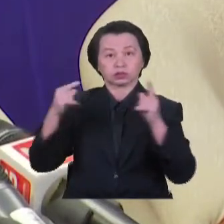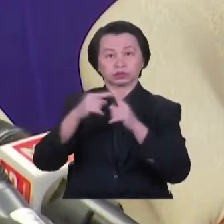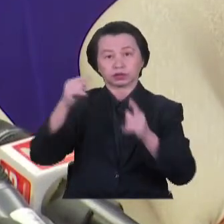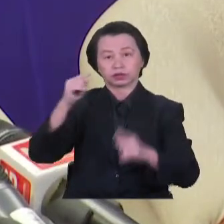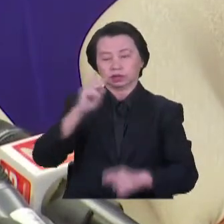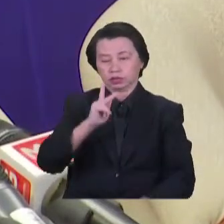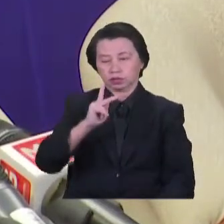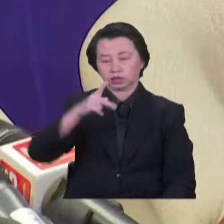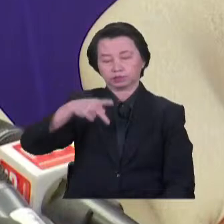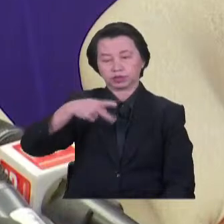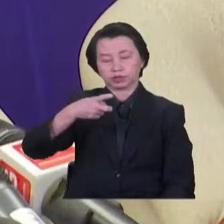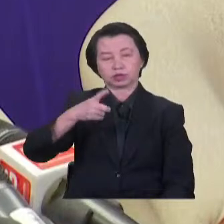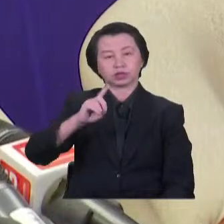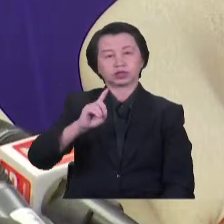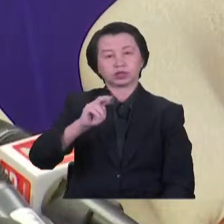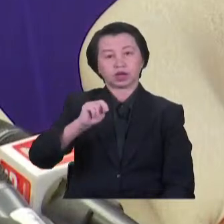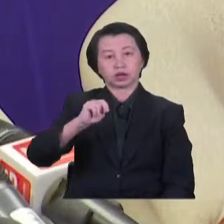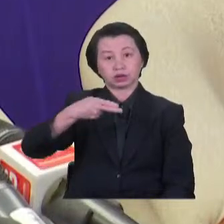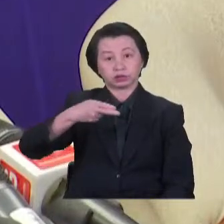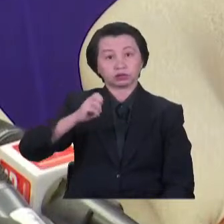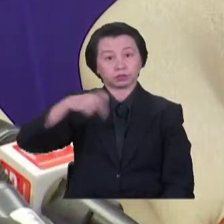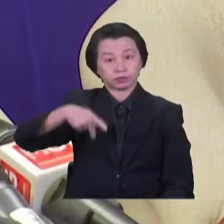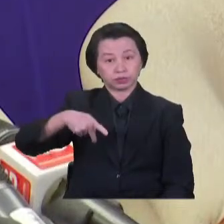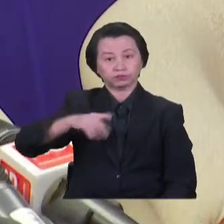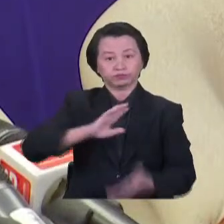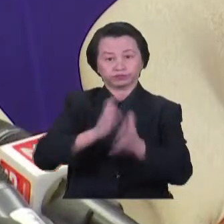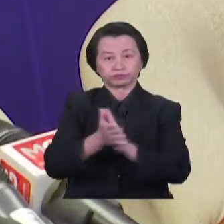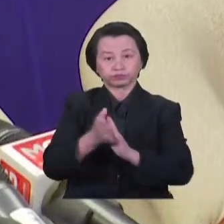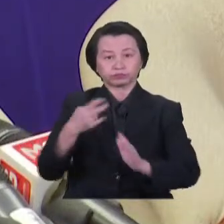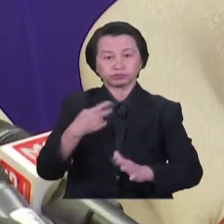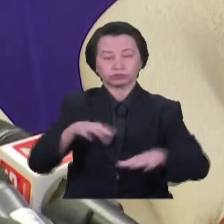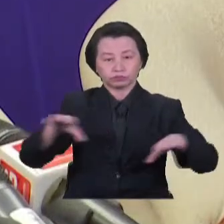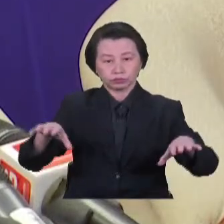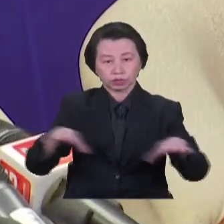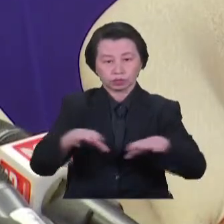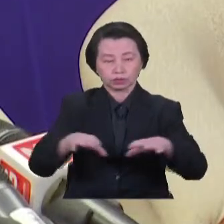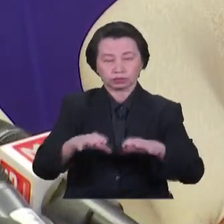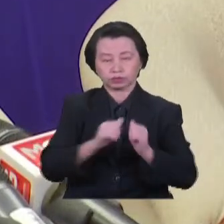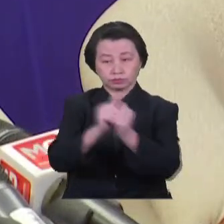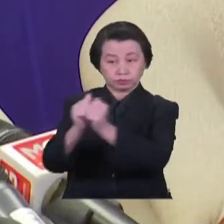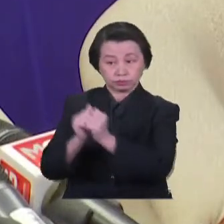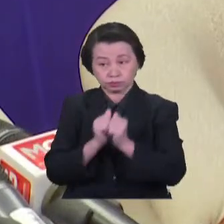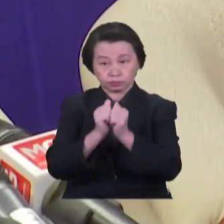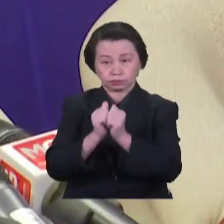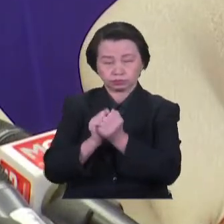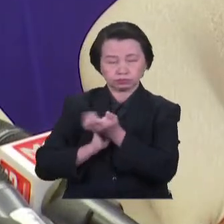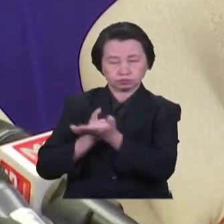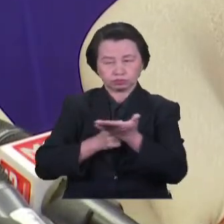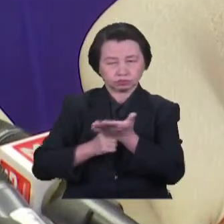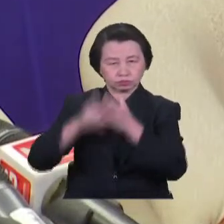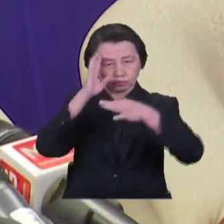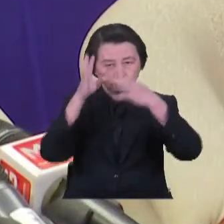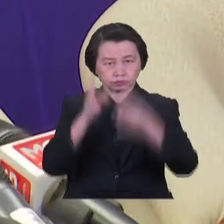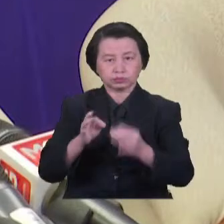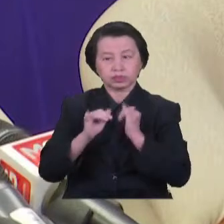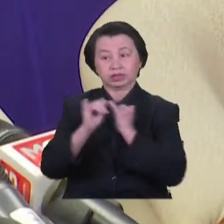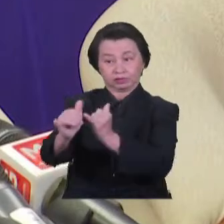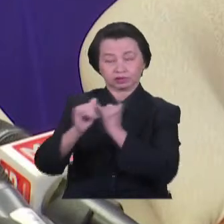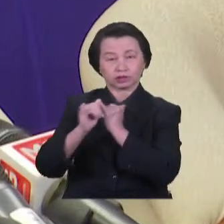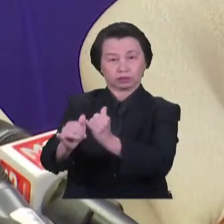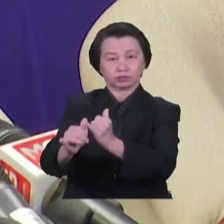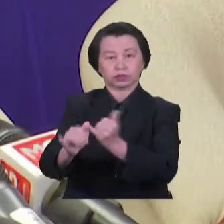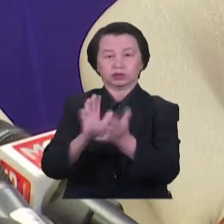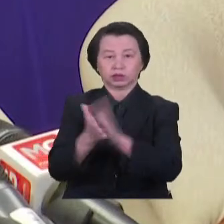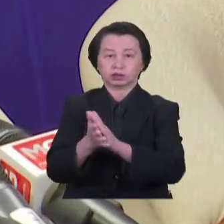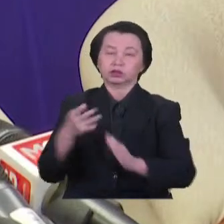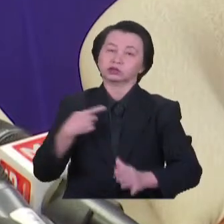KPDNHP supaya KPDNHP lebih apa membuat advokasi bersama pengguna akan perkara ini. Jadi kami